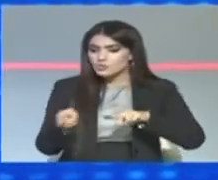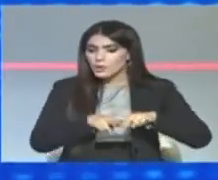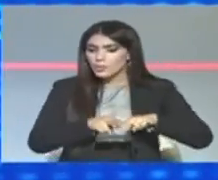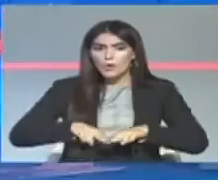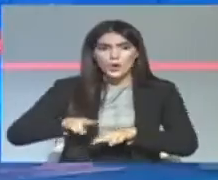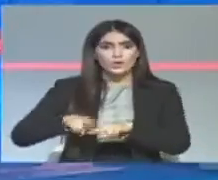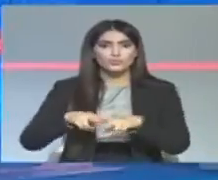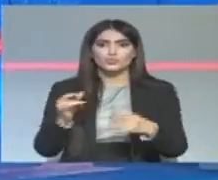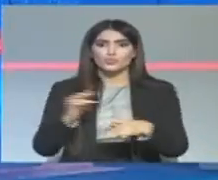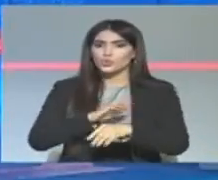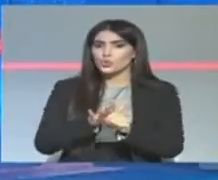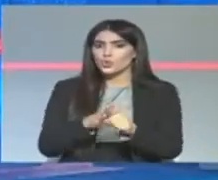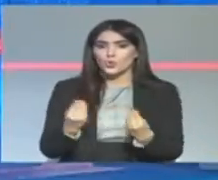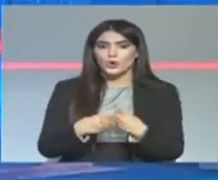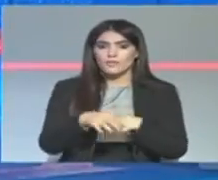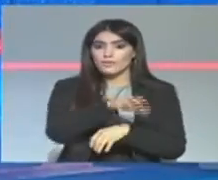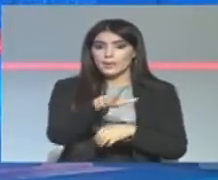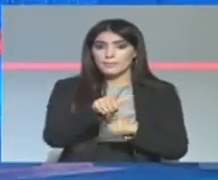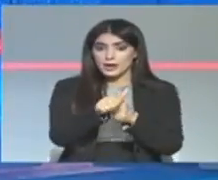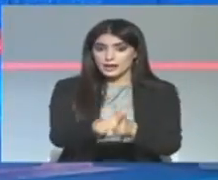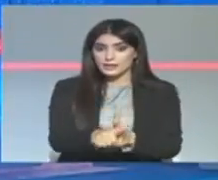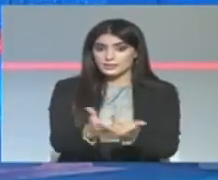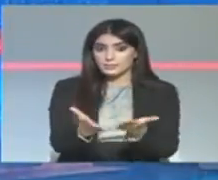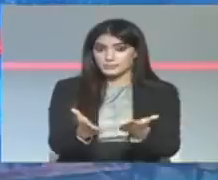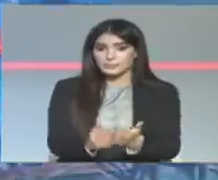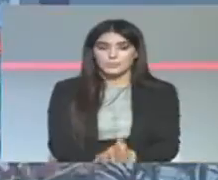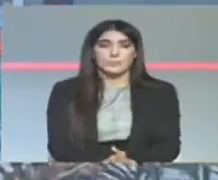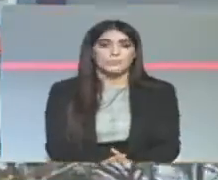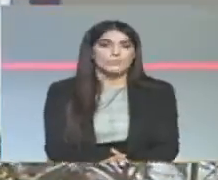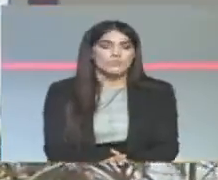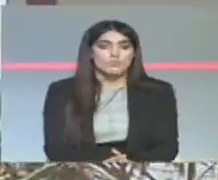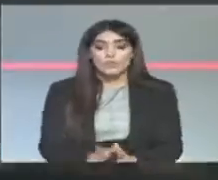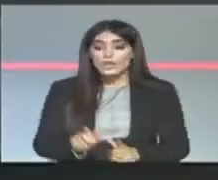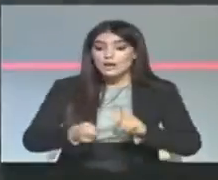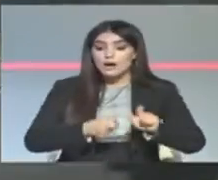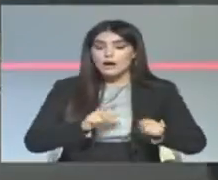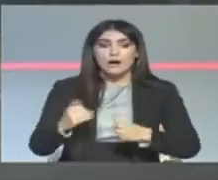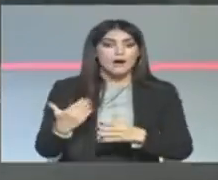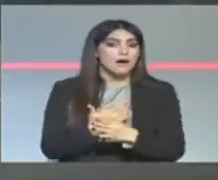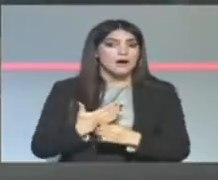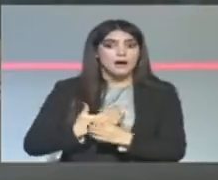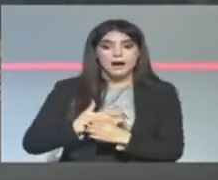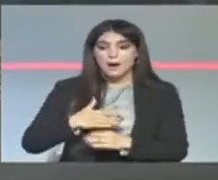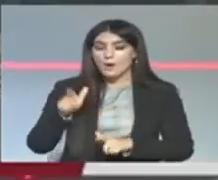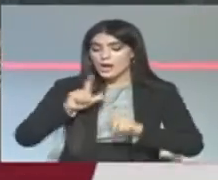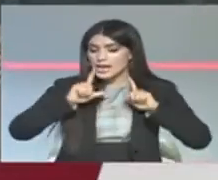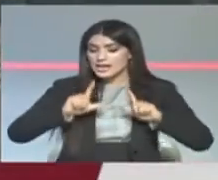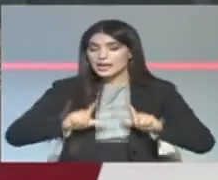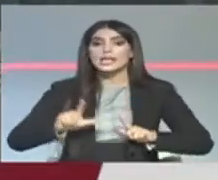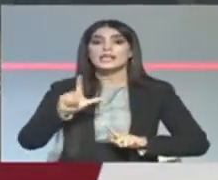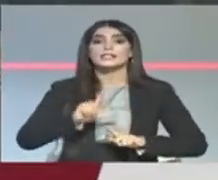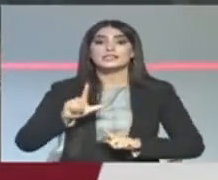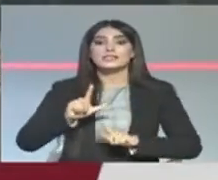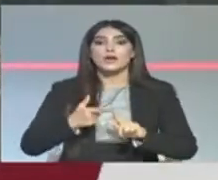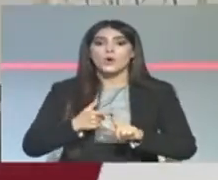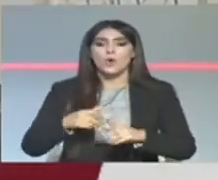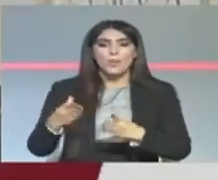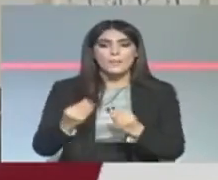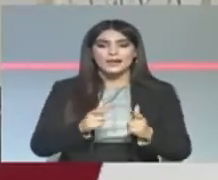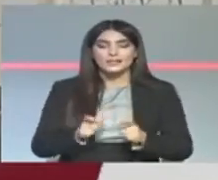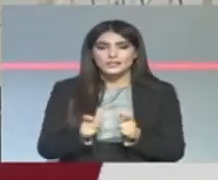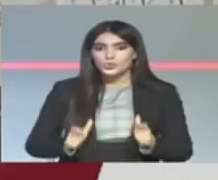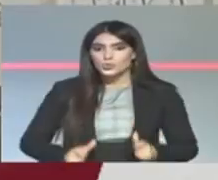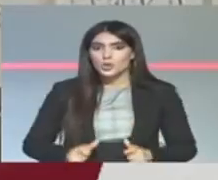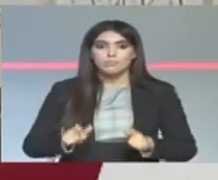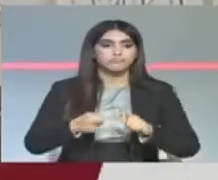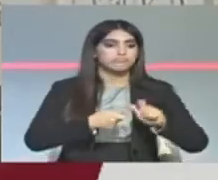بغير سيكونون في الجهاد غلق المدارس الاعداديه والمعاهد وبعض المؤسسات الحكوميه لمده